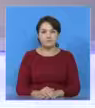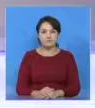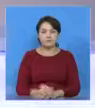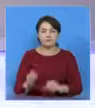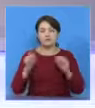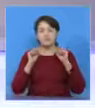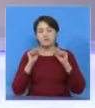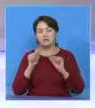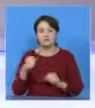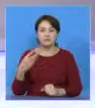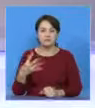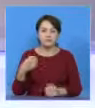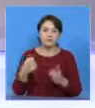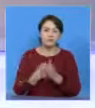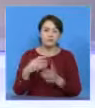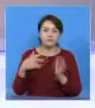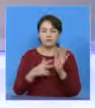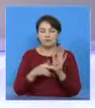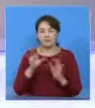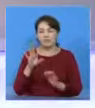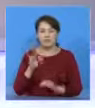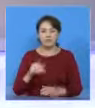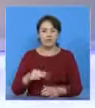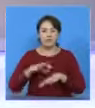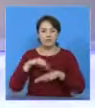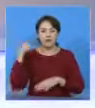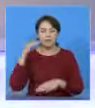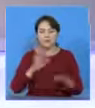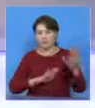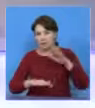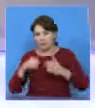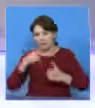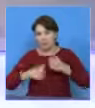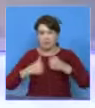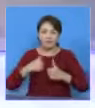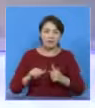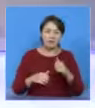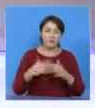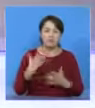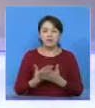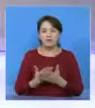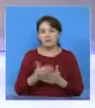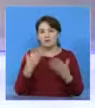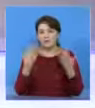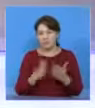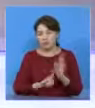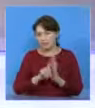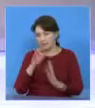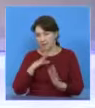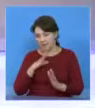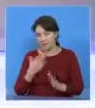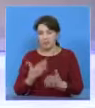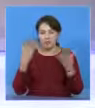С 4 по 8 октября в Актобе пройдет чемпионат Казахстана по плаванию. Открытие соревнований состоялось накануне. В первенстве